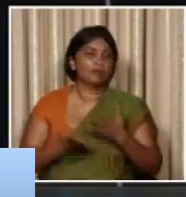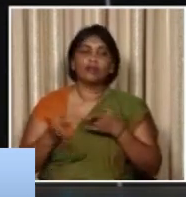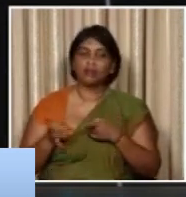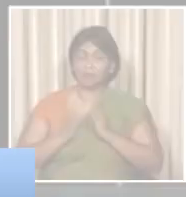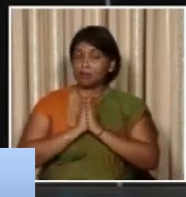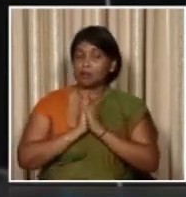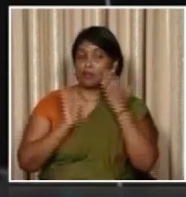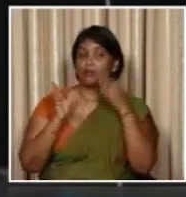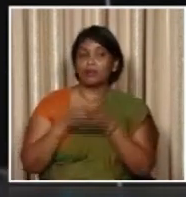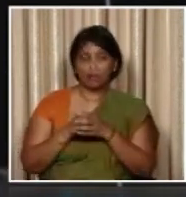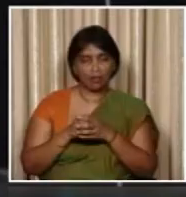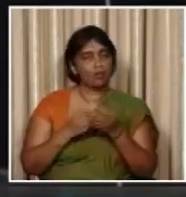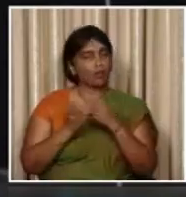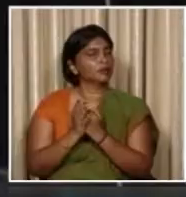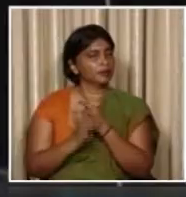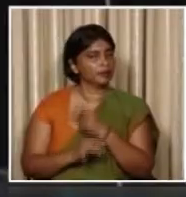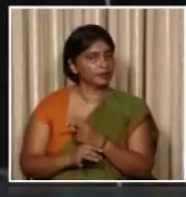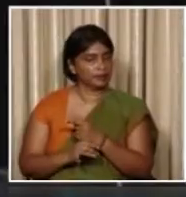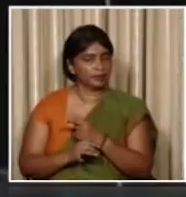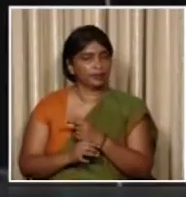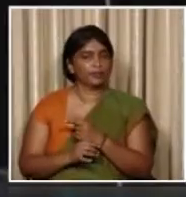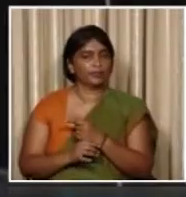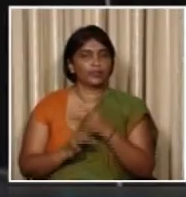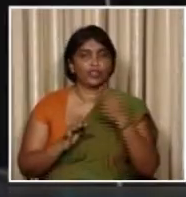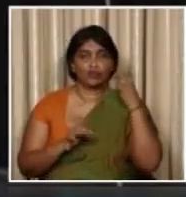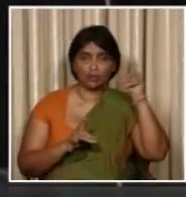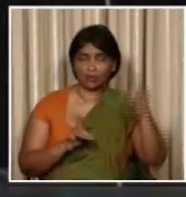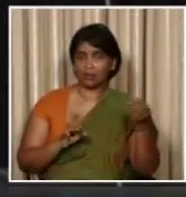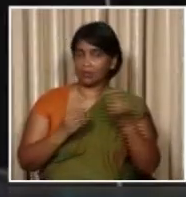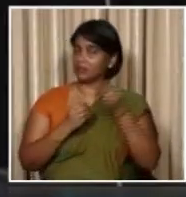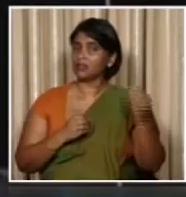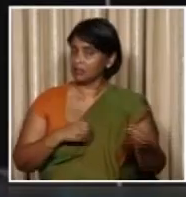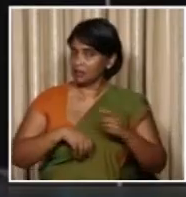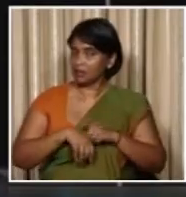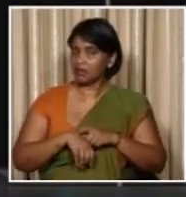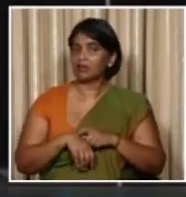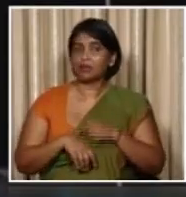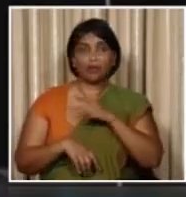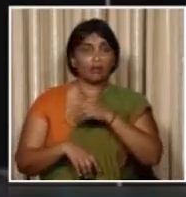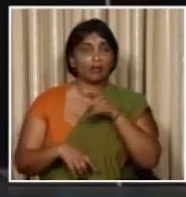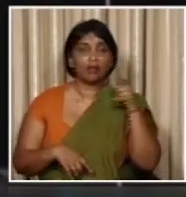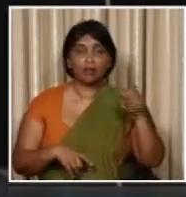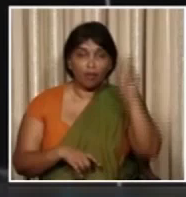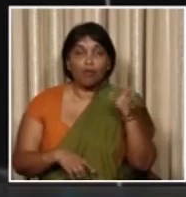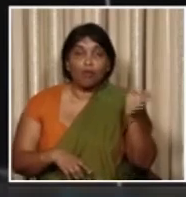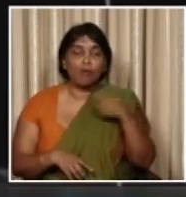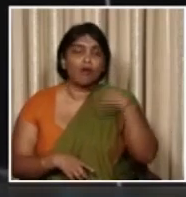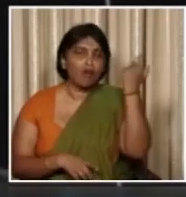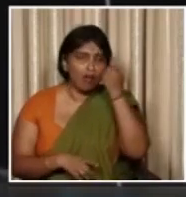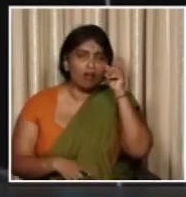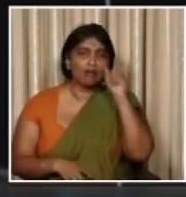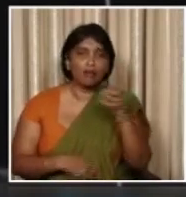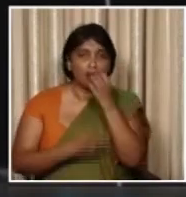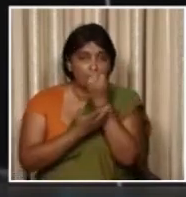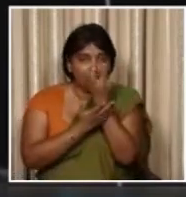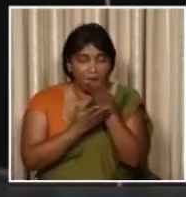පූජනීය පක්ෂයක් තමන්ගේ ජාතික ලැයිස්තුවෙන් කවුද ඉබ්‍රාහිම් වගේ කෙනෙකුට දෙනකොට අවස්ථාව හොය ඒ පැටිකිරිය හොයනවා. එයා නෙළුම් මලෙන්